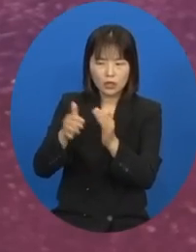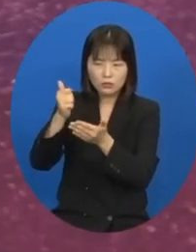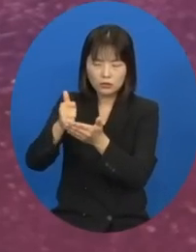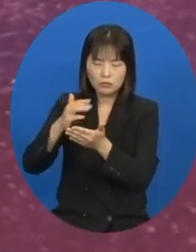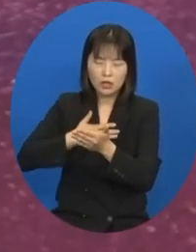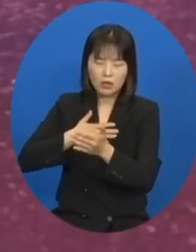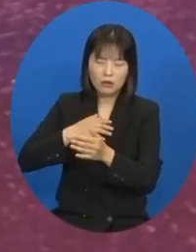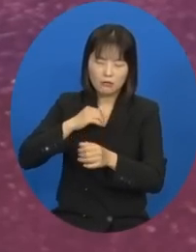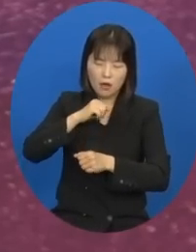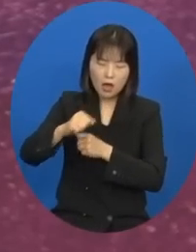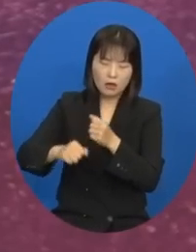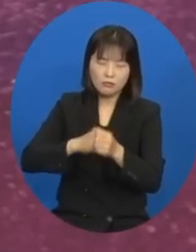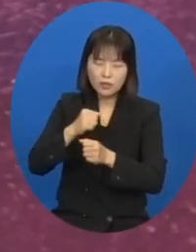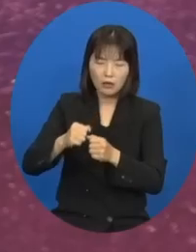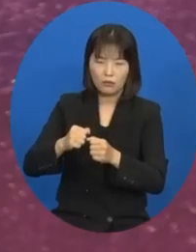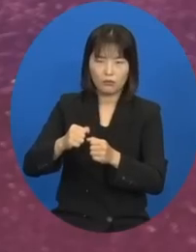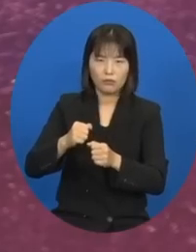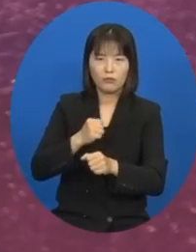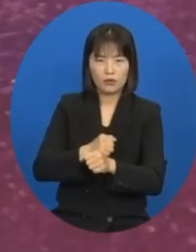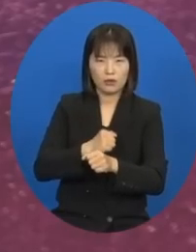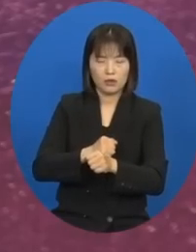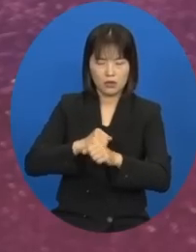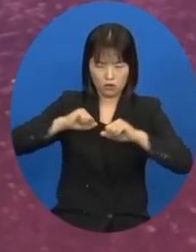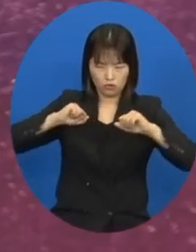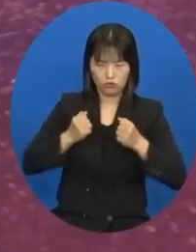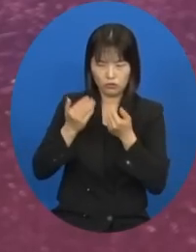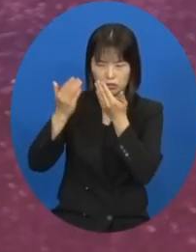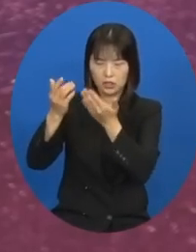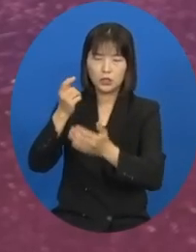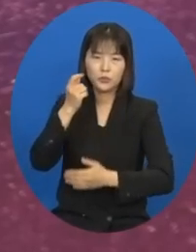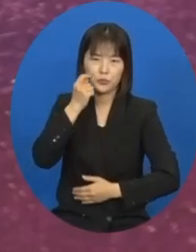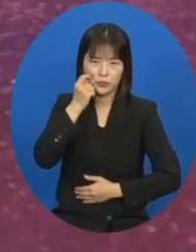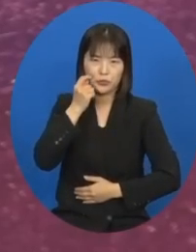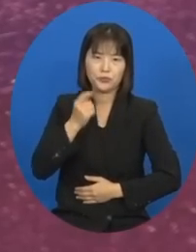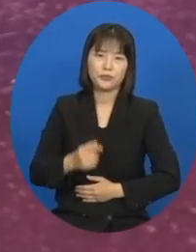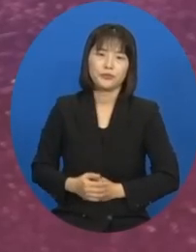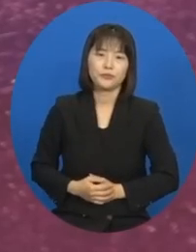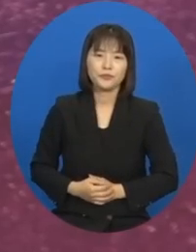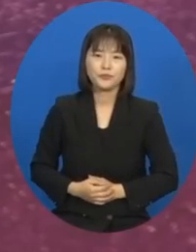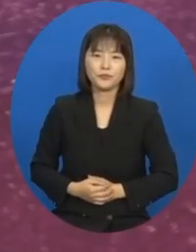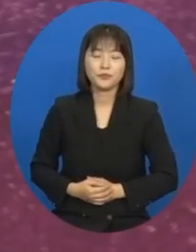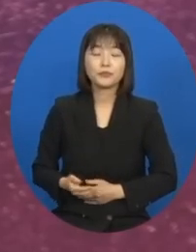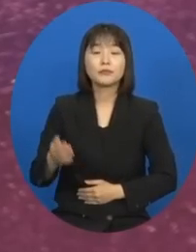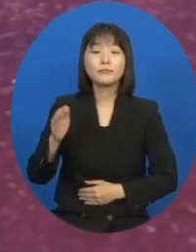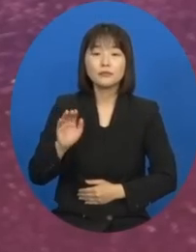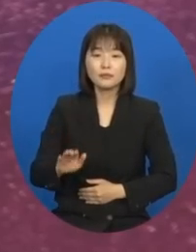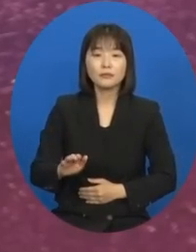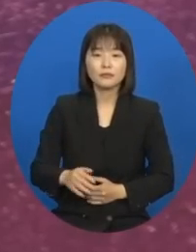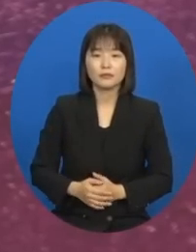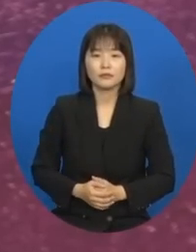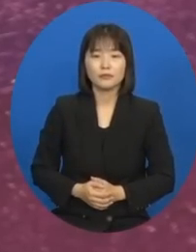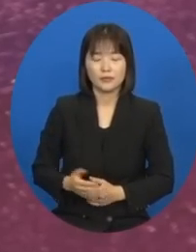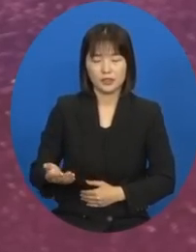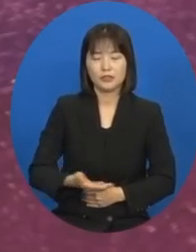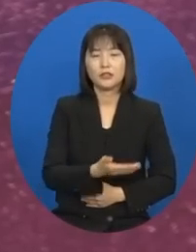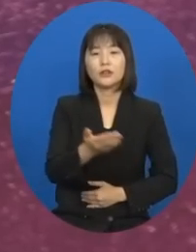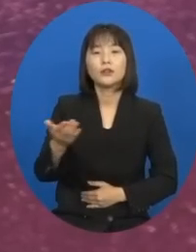해요 순종하지 못하고 있는 것이지요 그러나 여러분